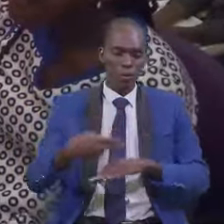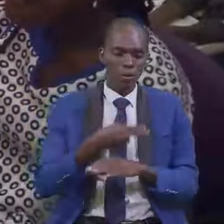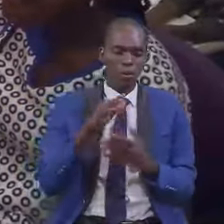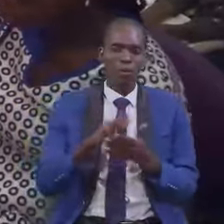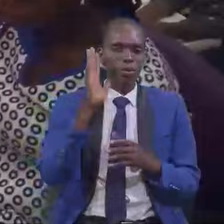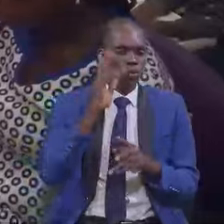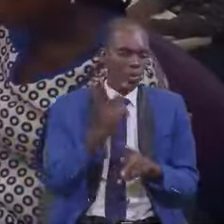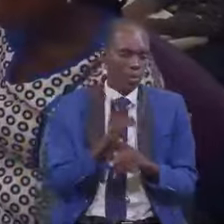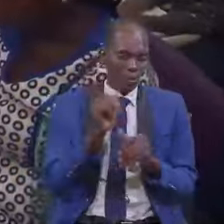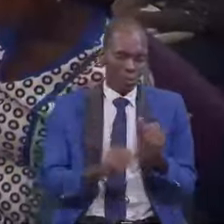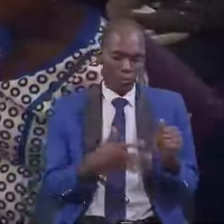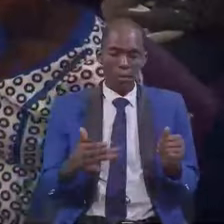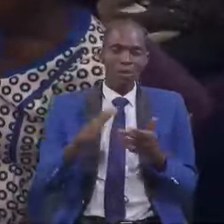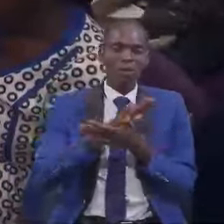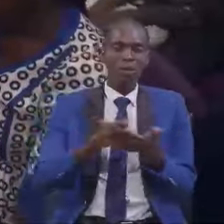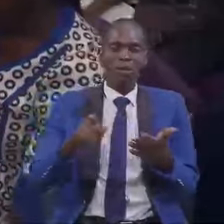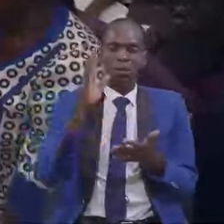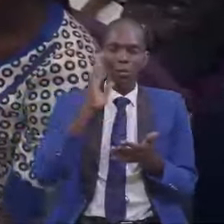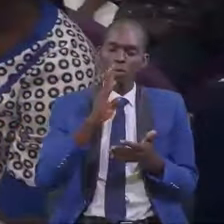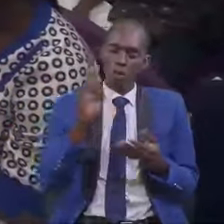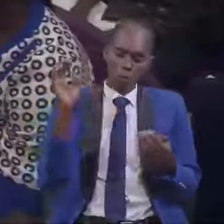plus en plus fort au nom de Jésus-Christ.